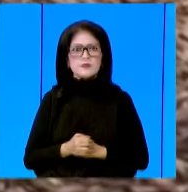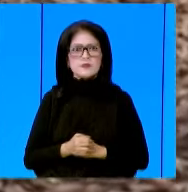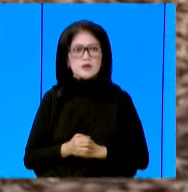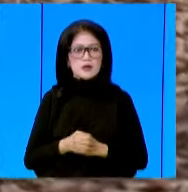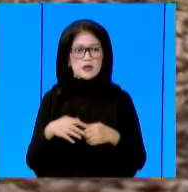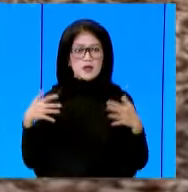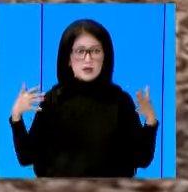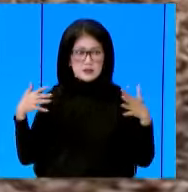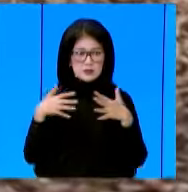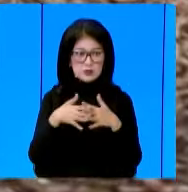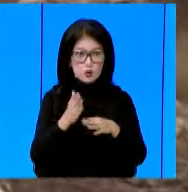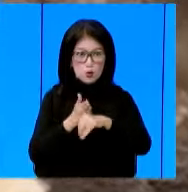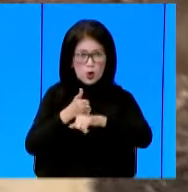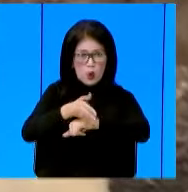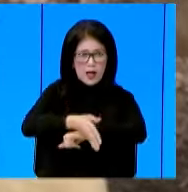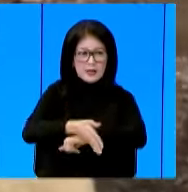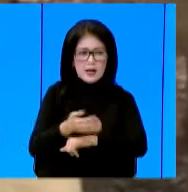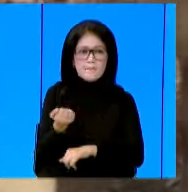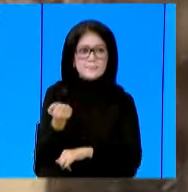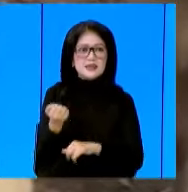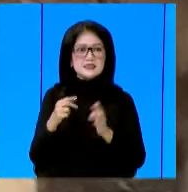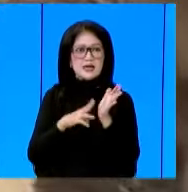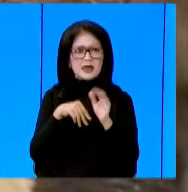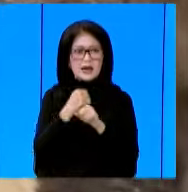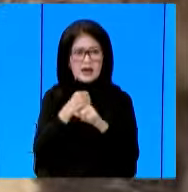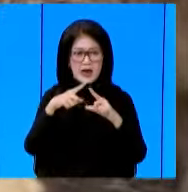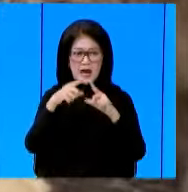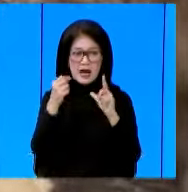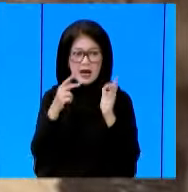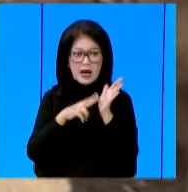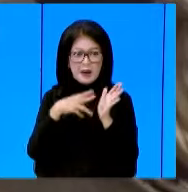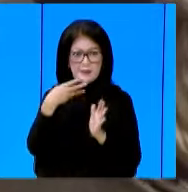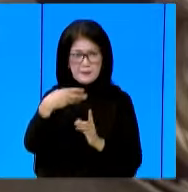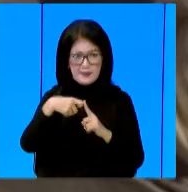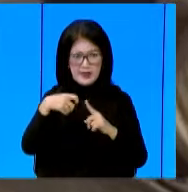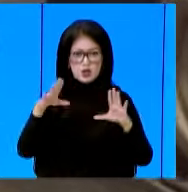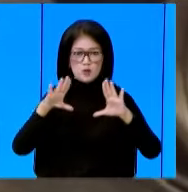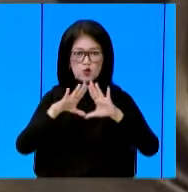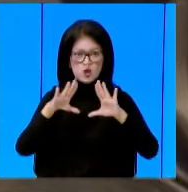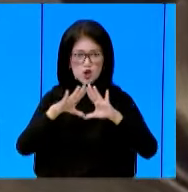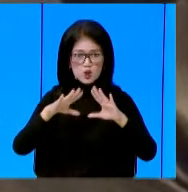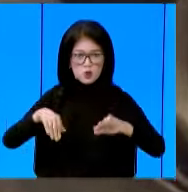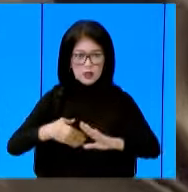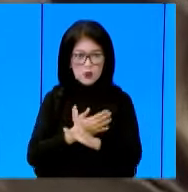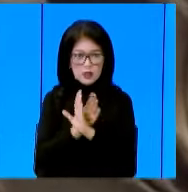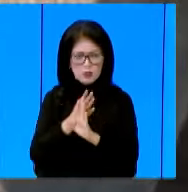Jelang Idul Adha, Pasar Ngerame di Kecamatan Pungging, Mojokerto, Jawa Timur ramai transaksi jual-beli kambing dan